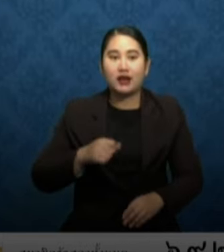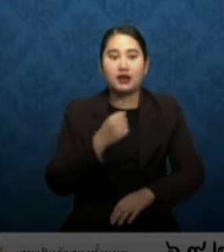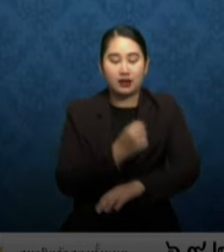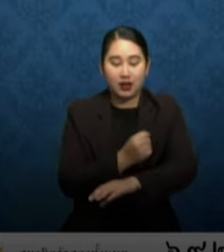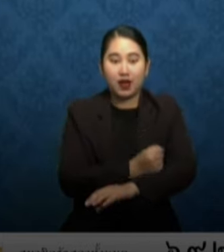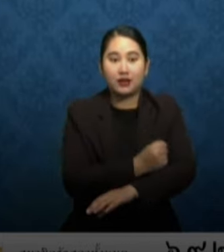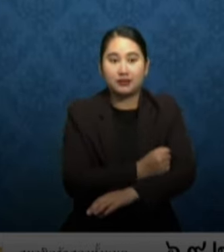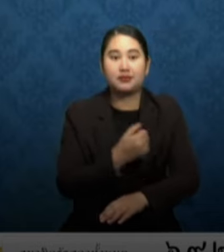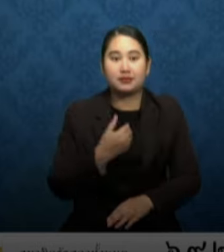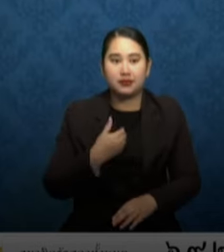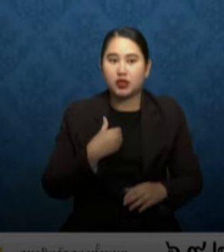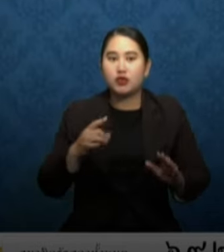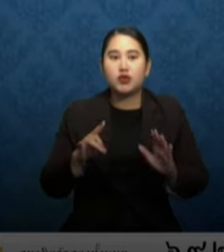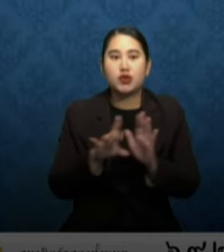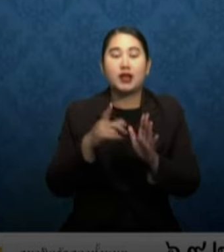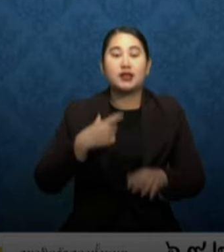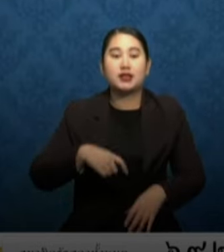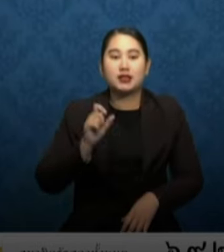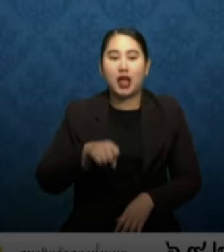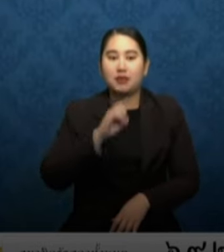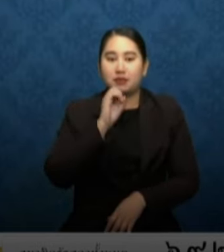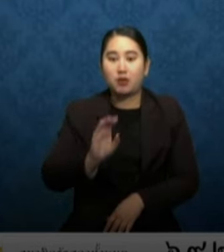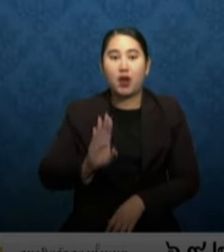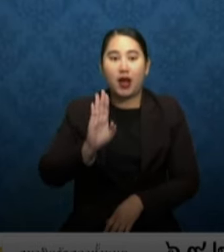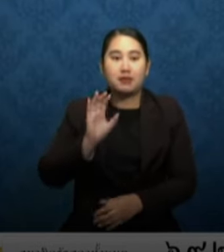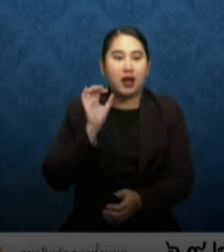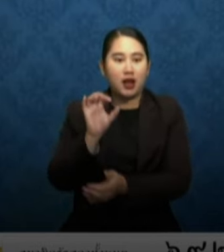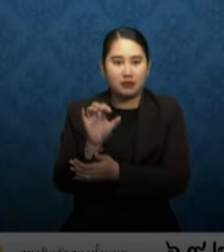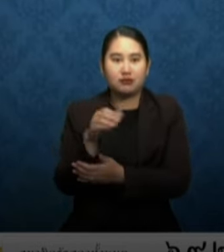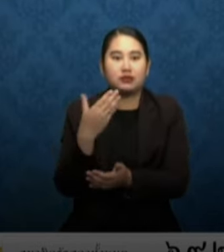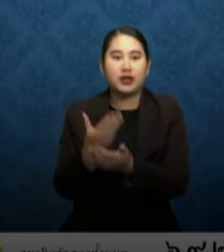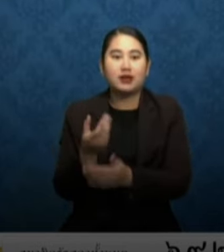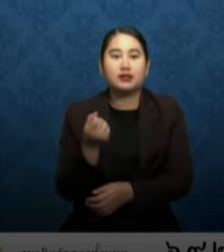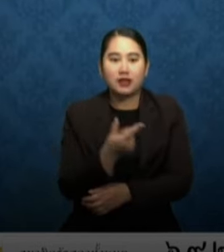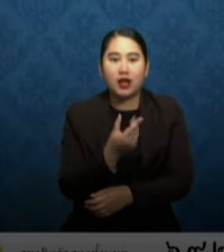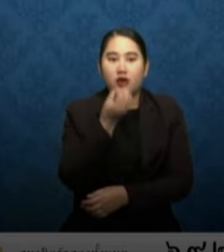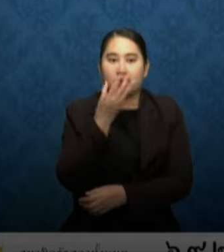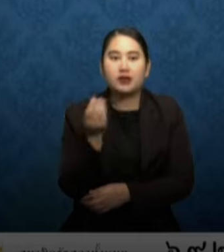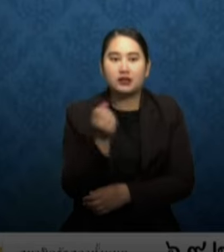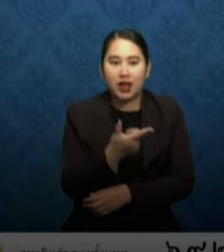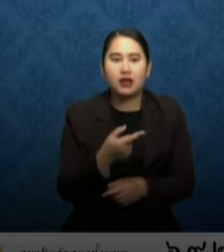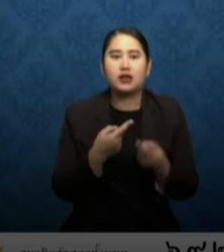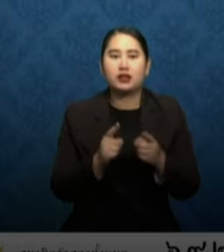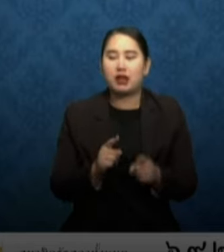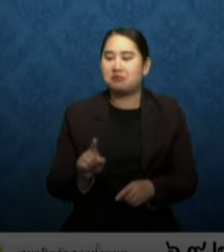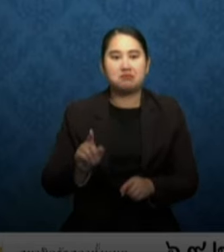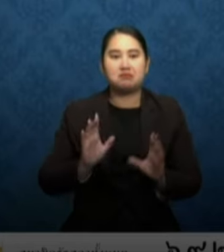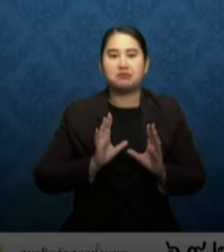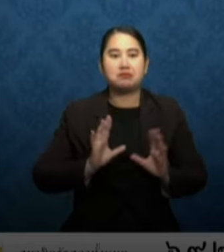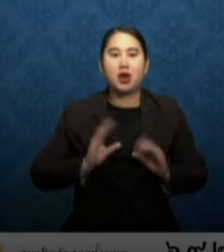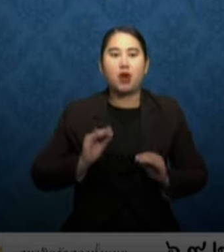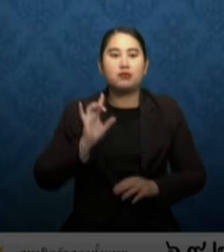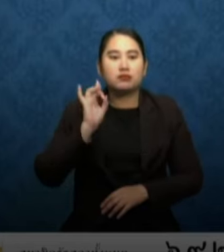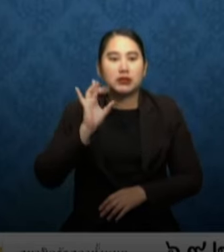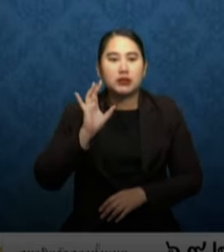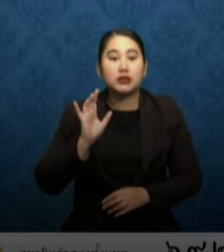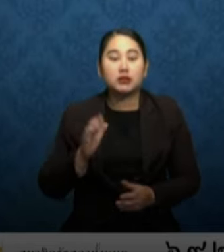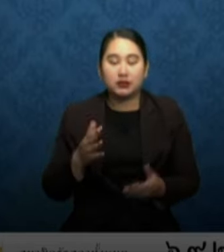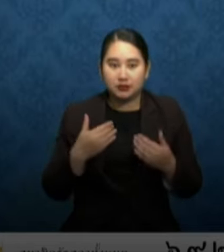ด้วยสุดท้ายศาลมีคำสั่งให้บริษัทจ่ายเงินค่าชดเชยพร้อมดอกเบี้ยแต่นายจ้างไม่จ่าย